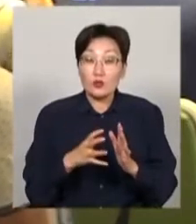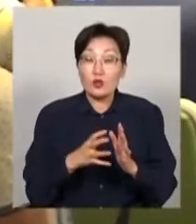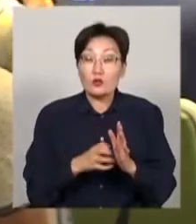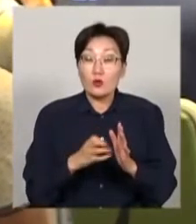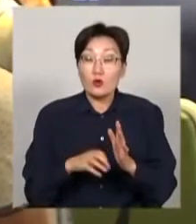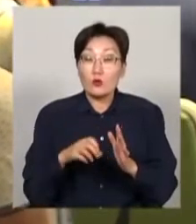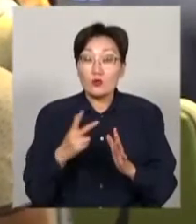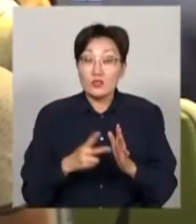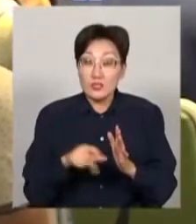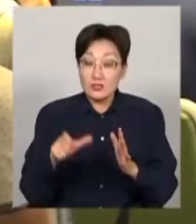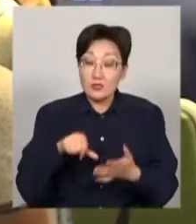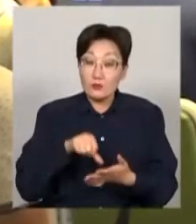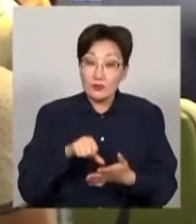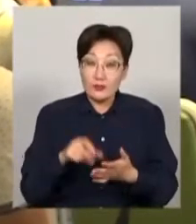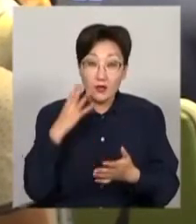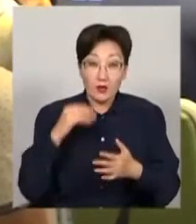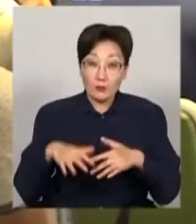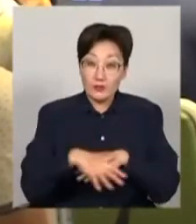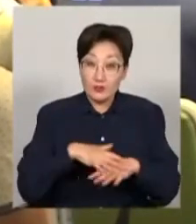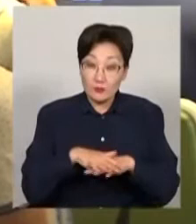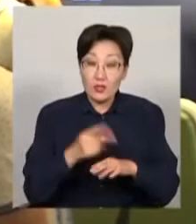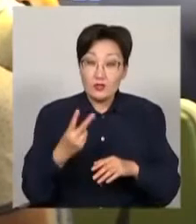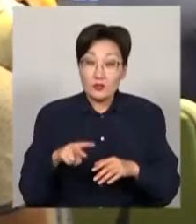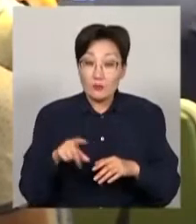226938 адам қатысқан. Бұл енді жалпы Алматы тұрғындарының